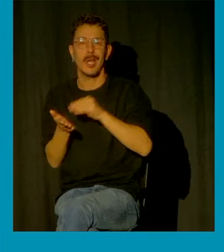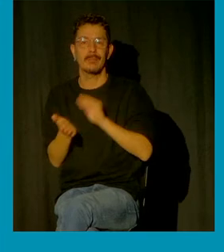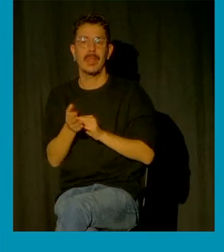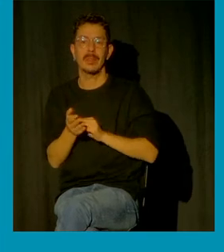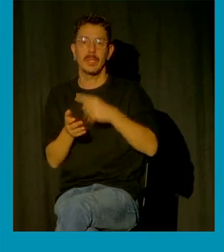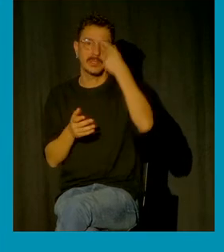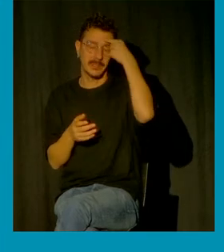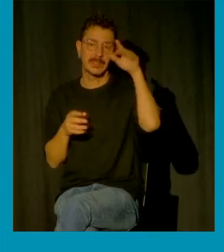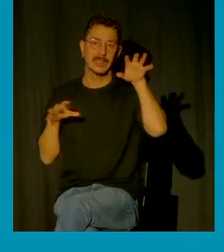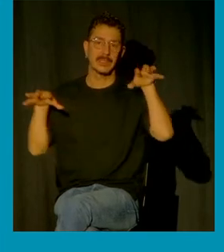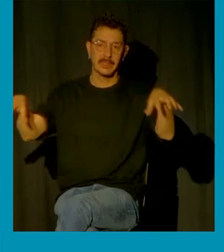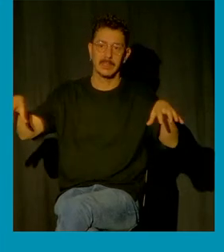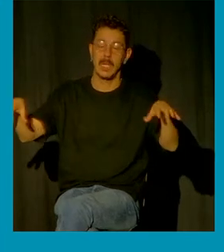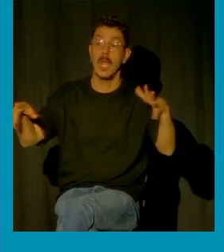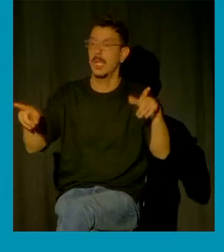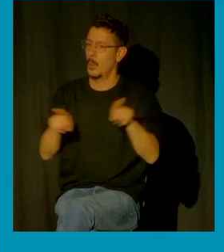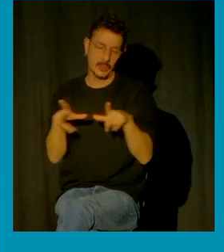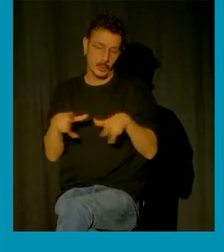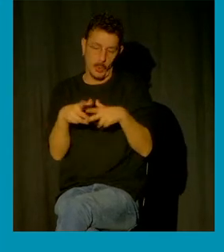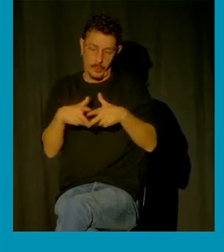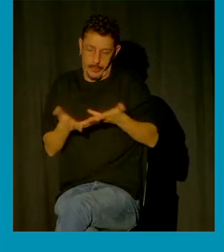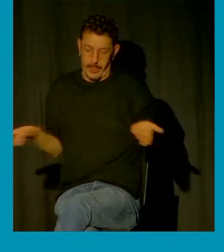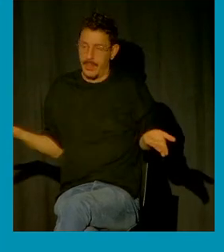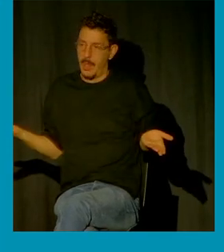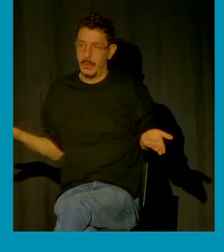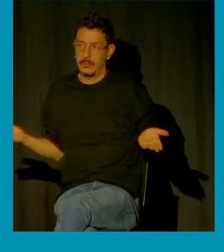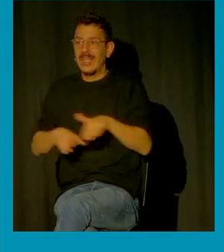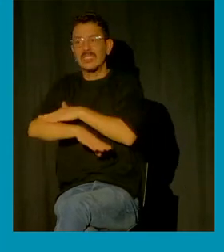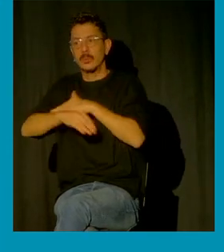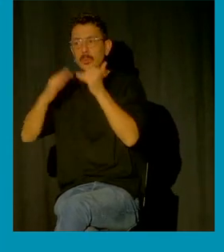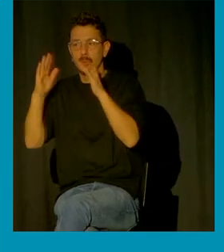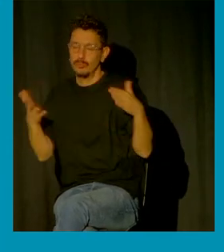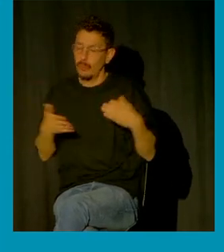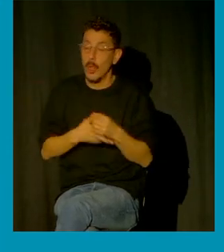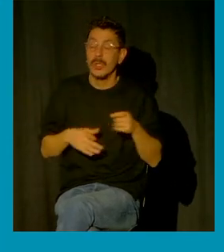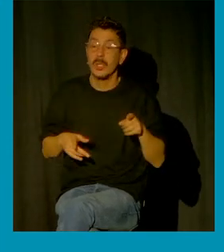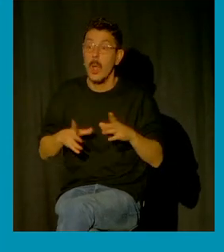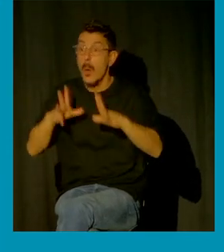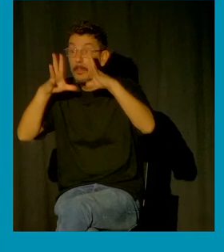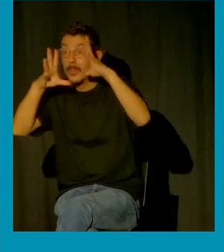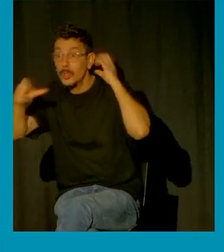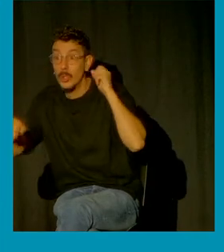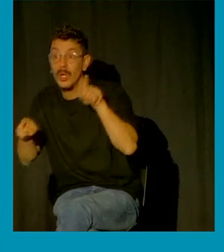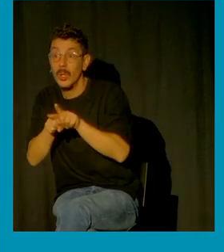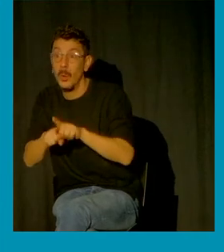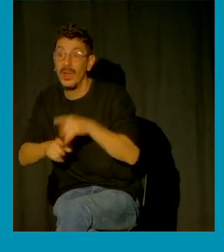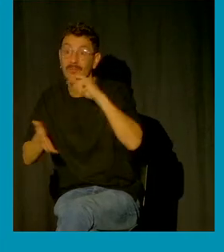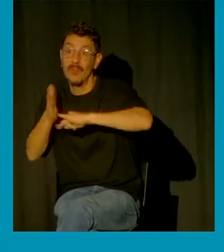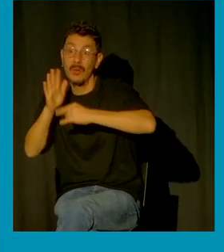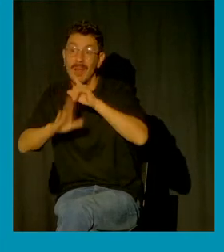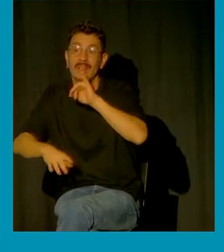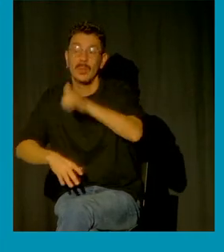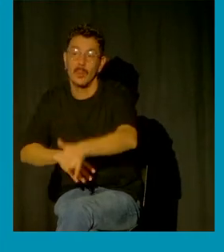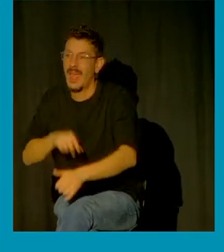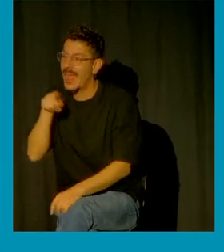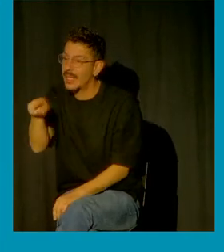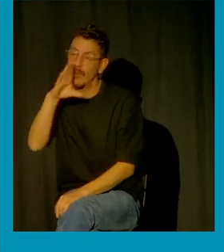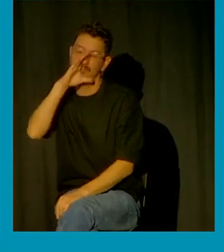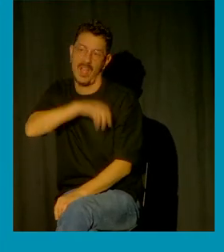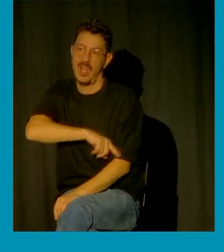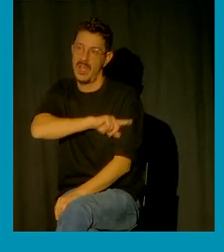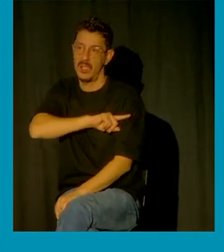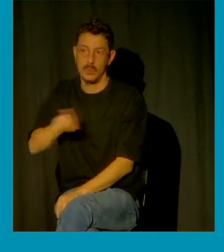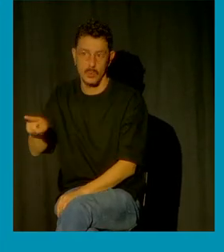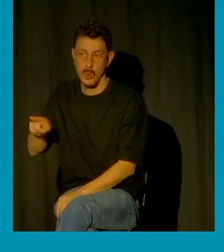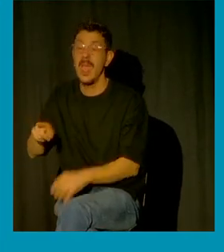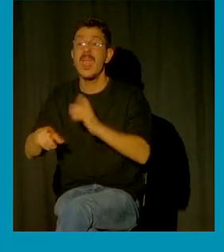aquí sí que diria com a societat i a les diferents institucions i actors els protocols com el mecanisme de denúncia és una part el pes principal